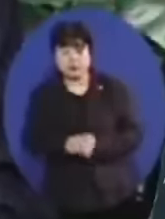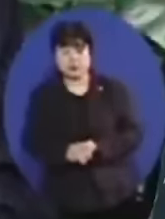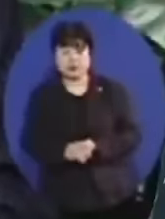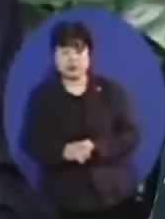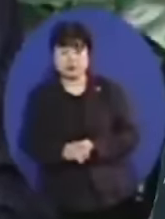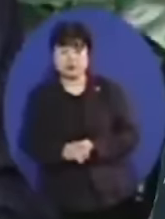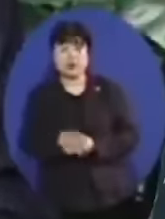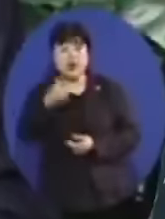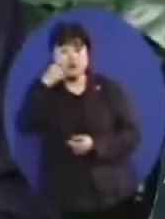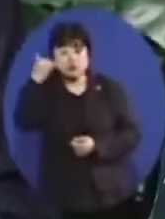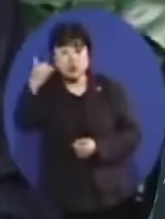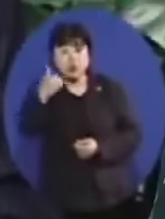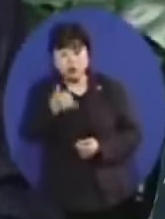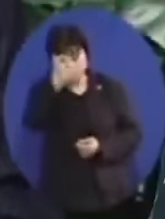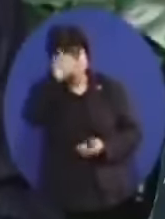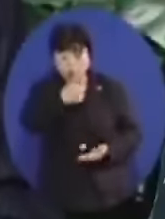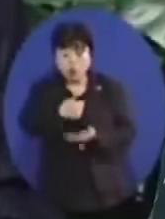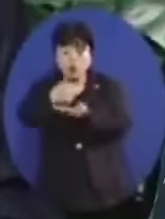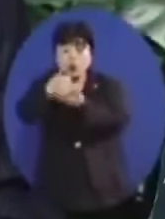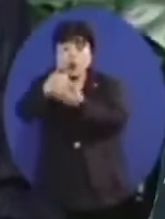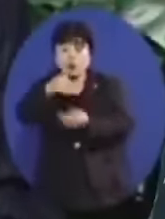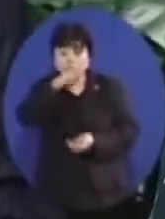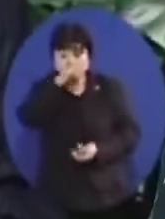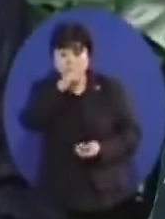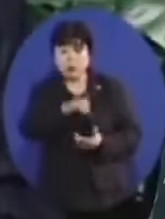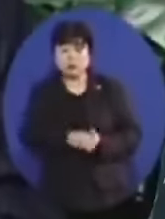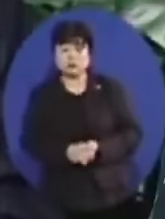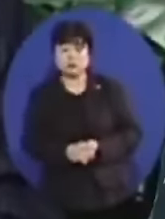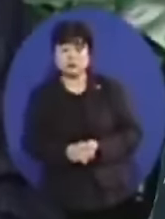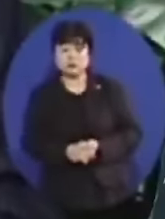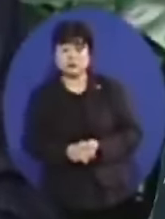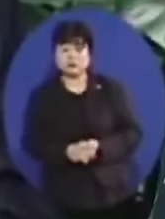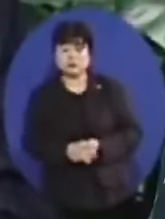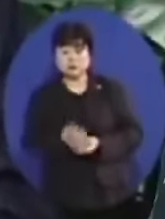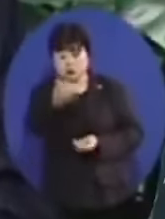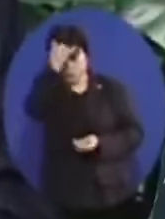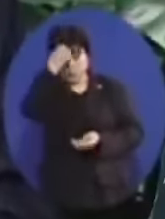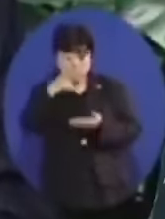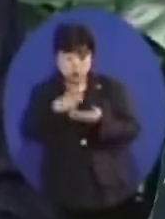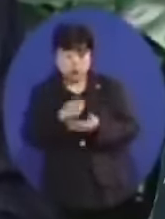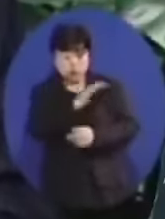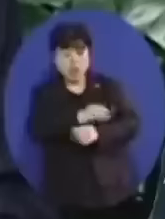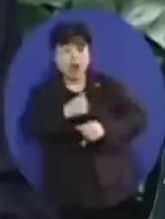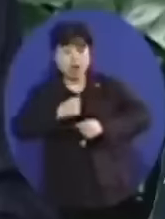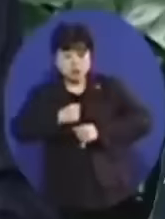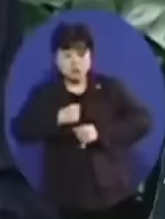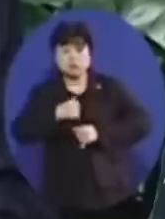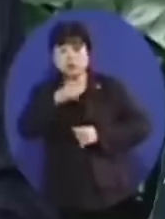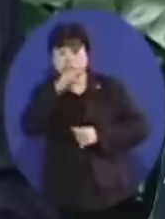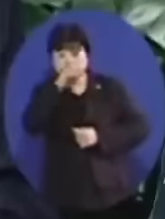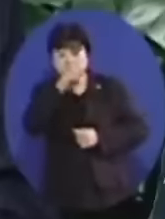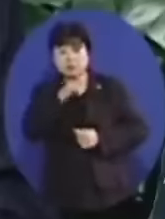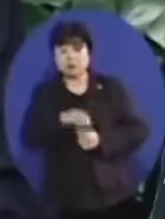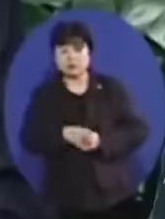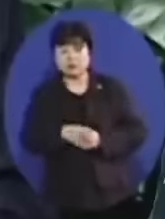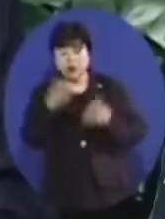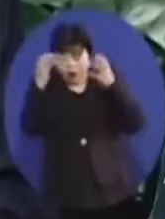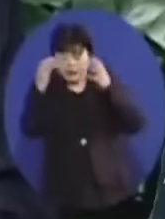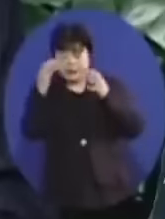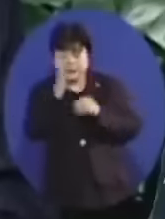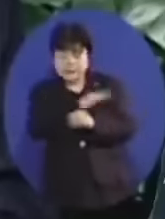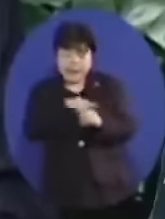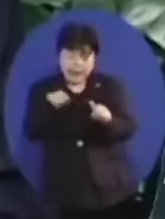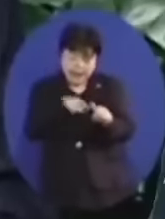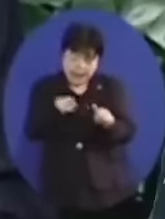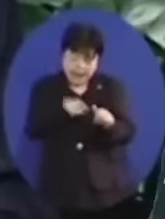대다수 부모 공경을 잘하고 윤리와 도덕을 잘 지킨 이유는 어릴 때 교육을 그렇게